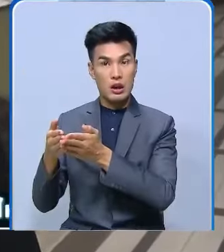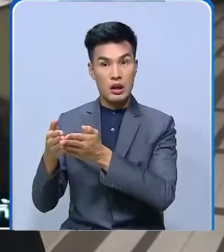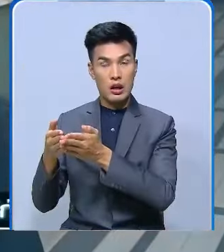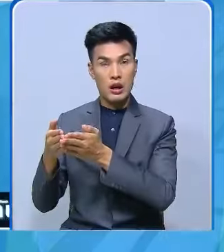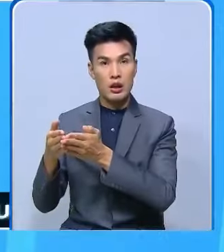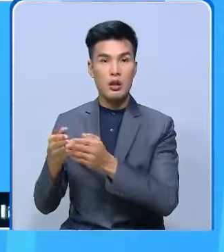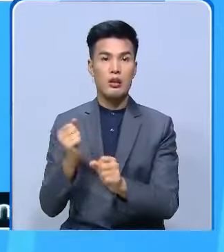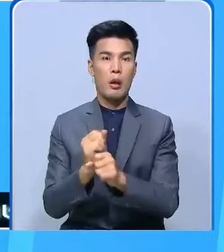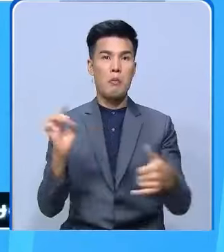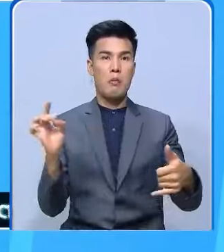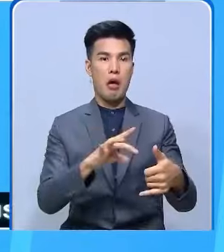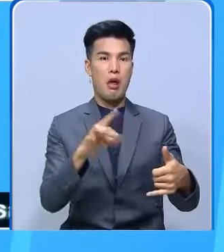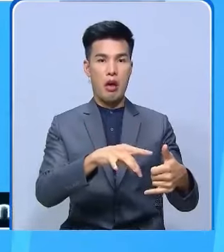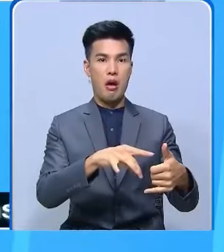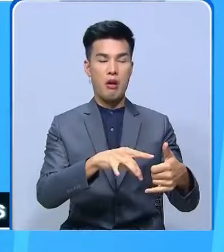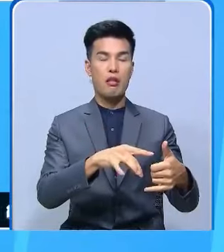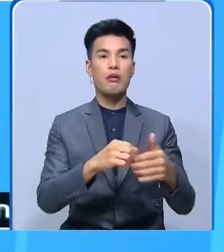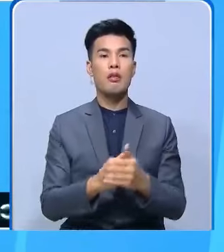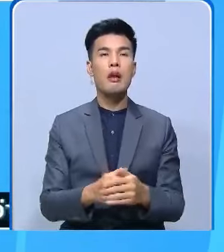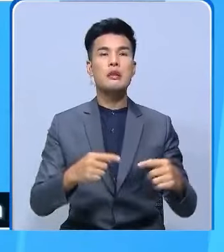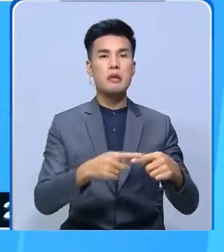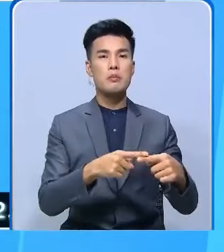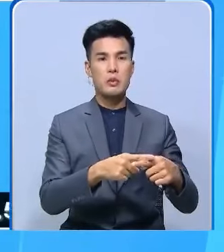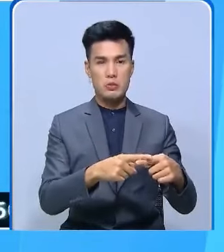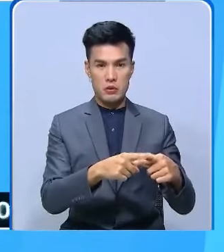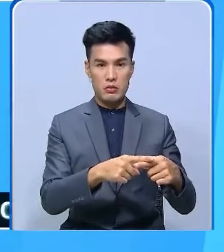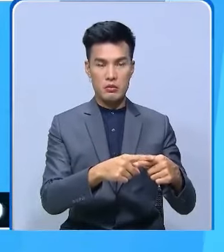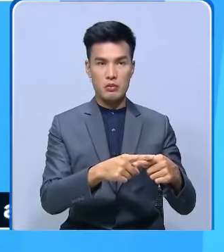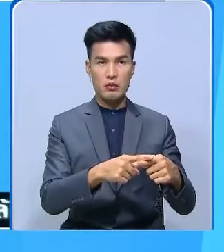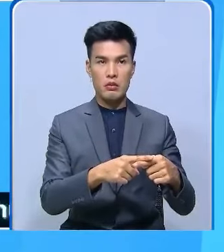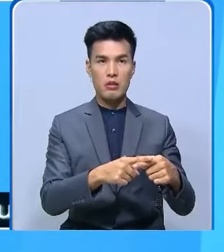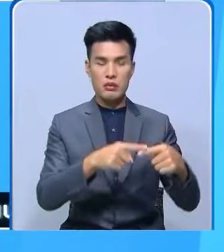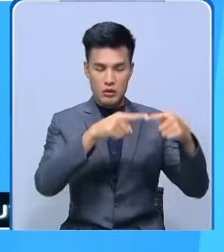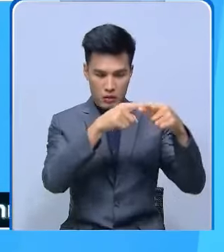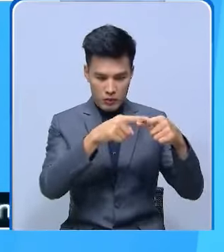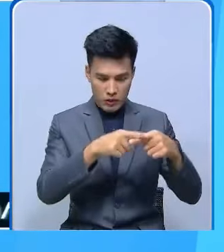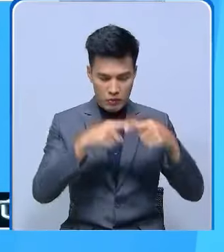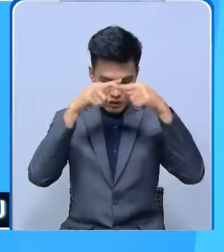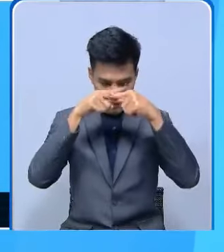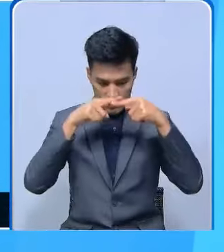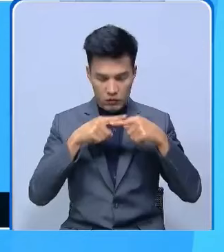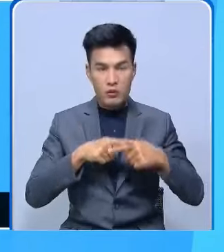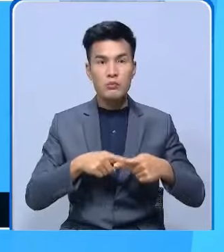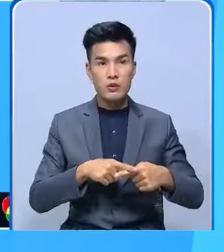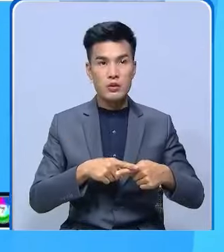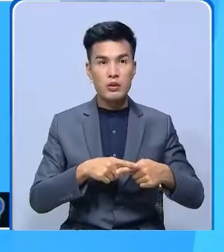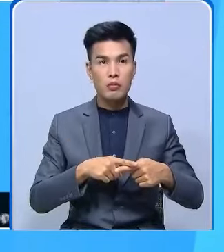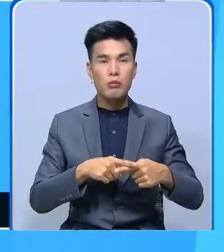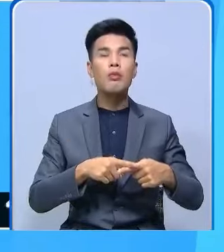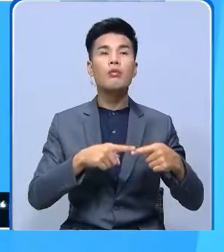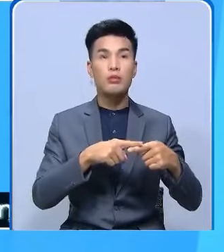ำร้ายร่างกายแล้วก็บาดเจ็บหลายตำแหน่งในร่างกายแต่น้องมีอา